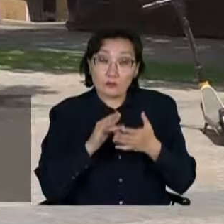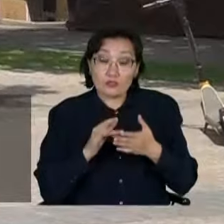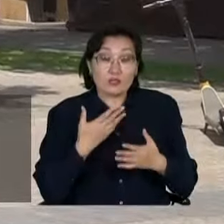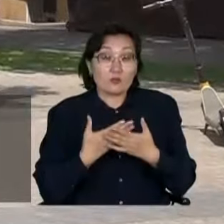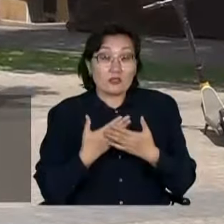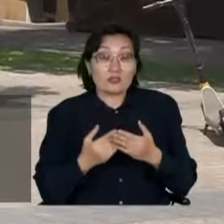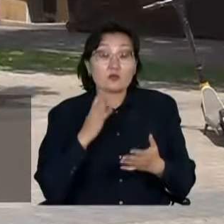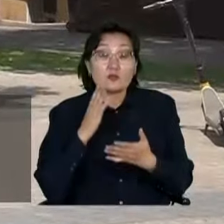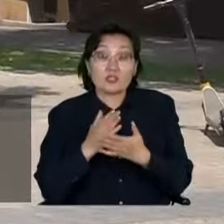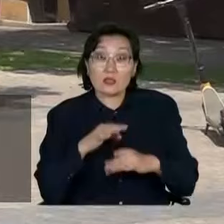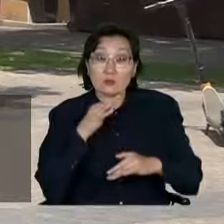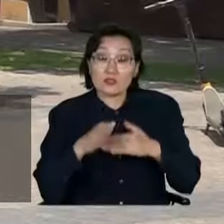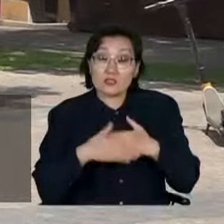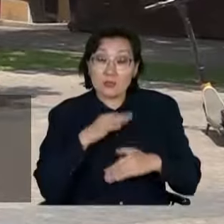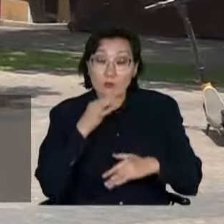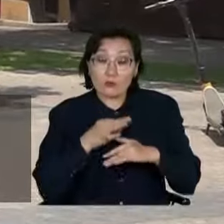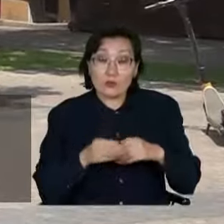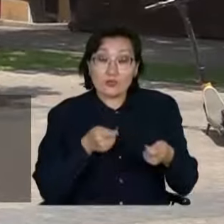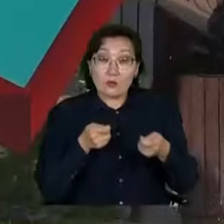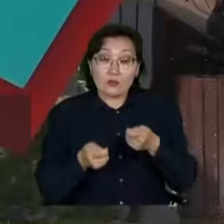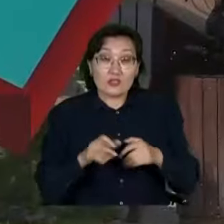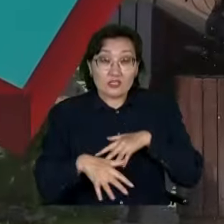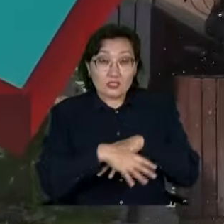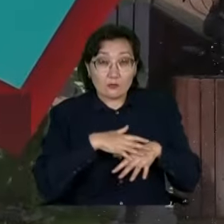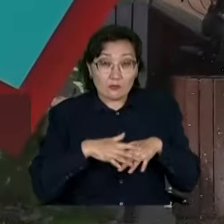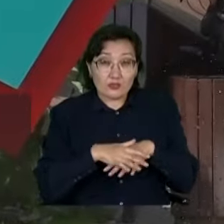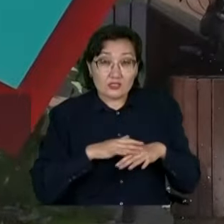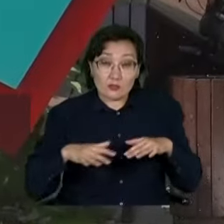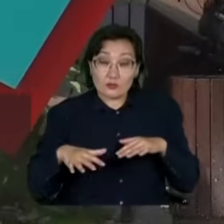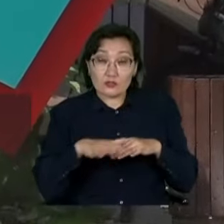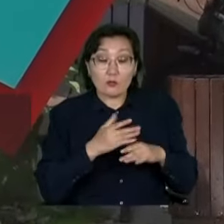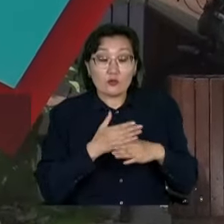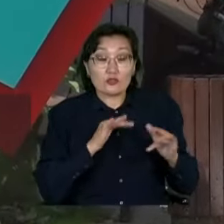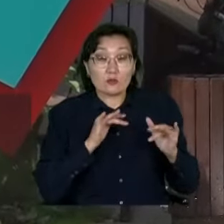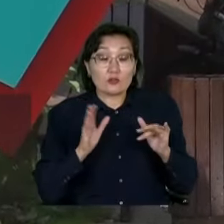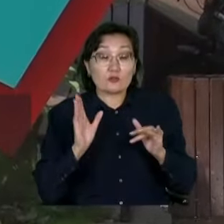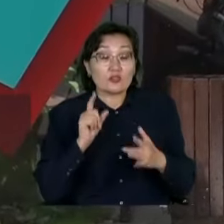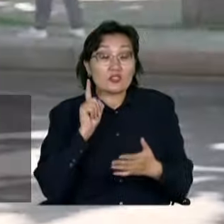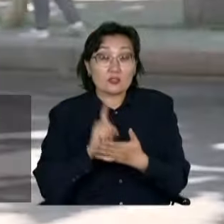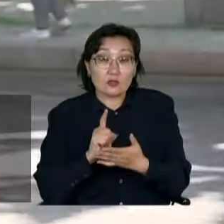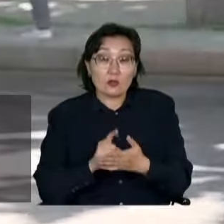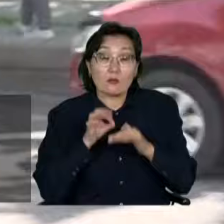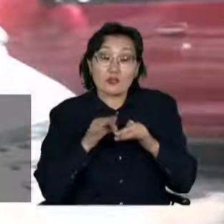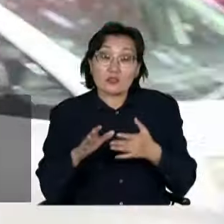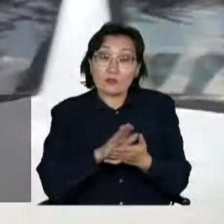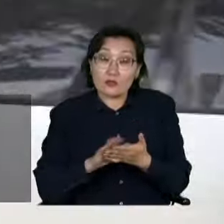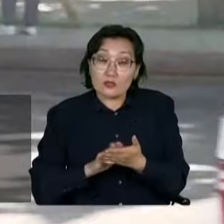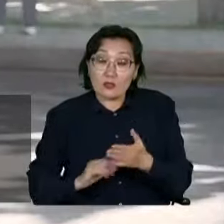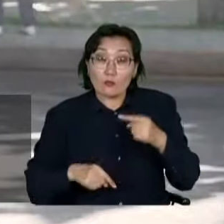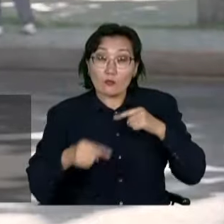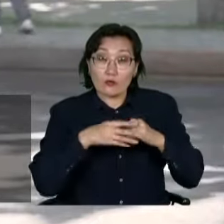примеру, предусматривается ответственность организаторов массовых ивентов. После мероприятия они будут обязаны провести уборку и вернуть